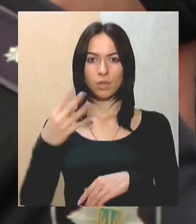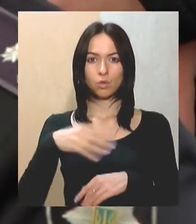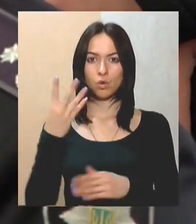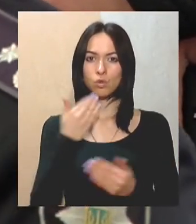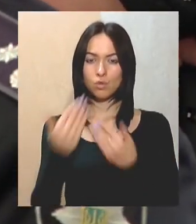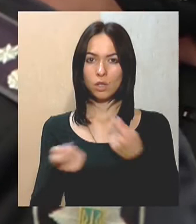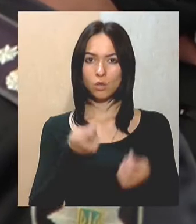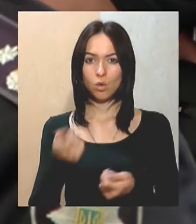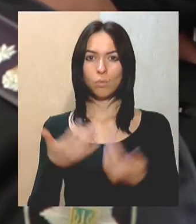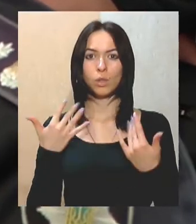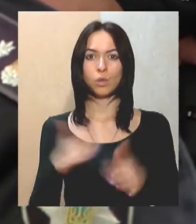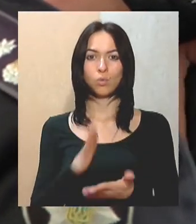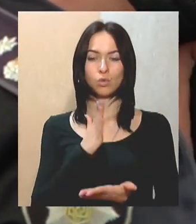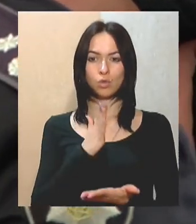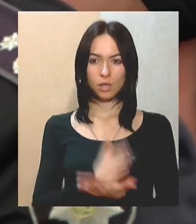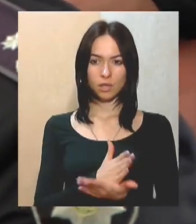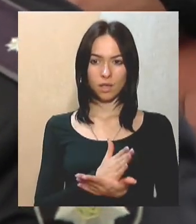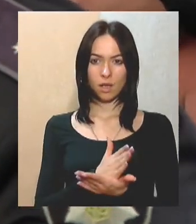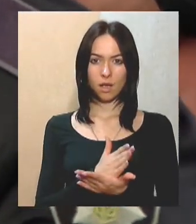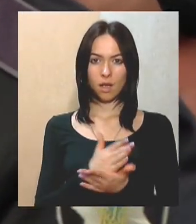є порозуміння,